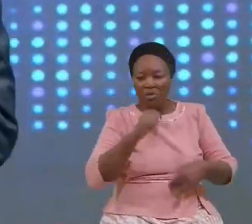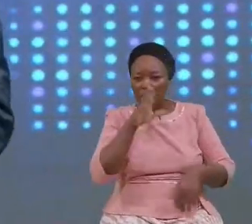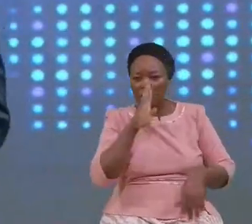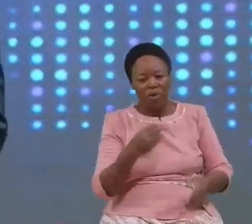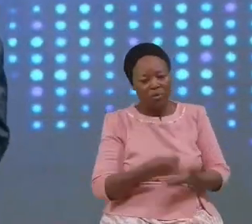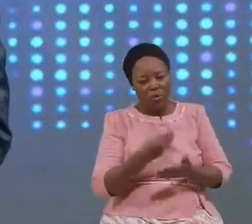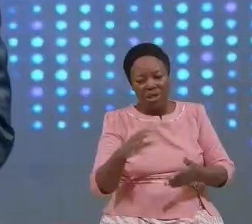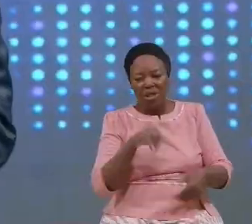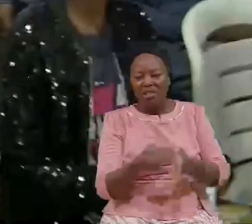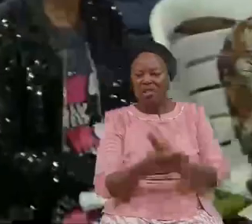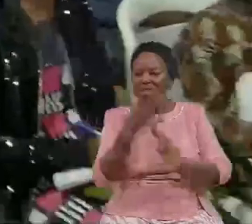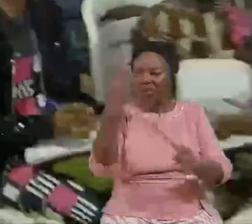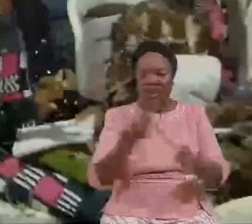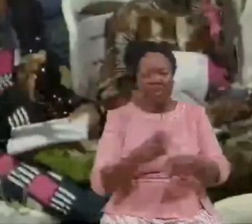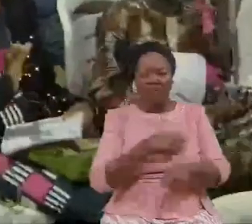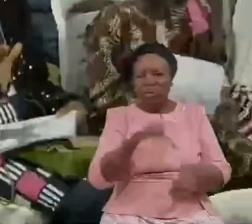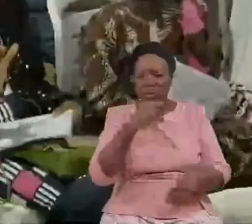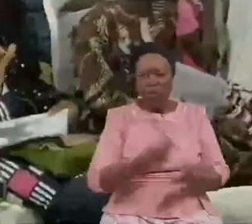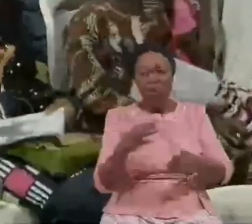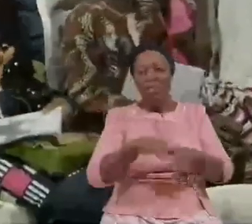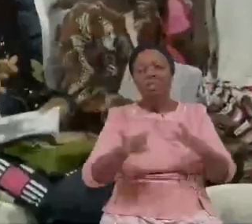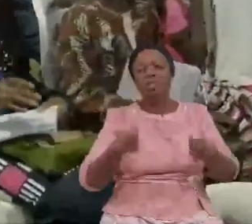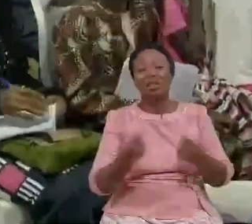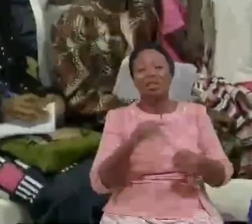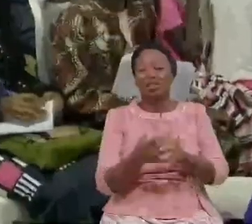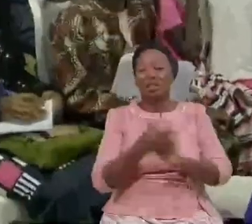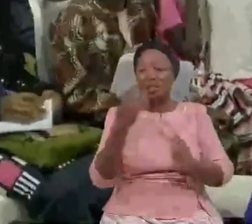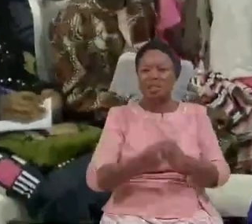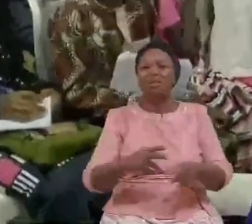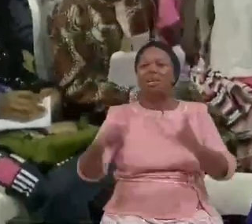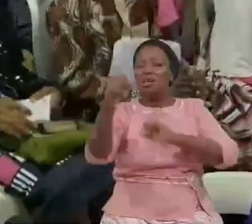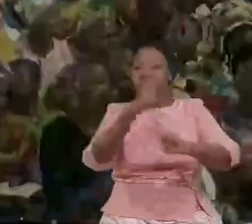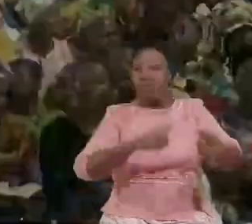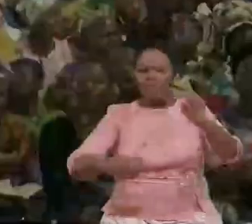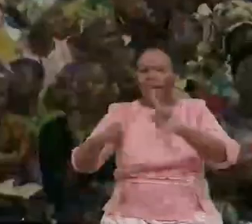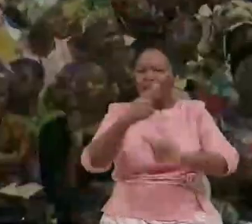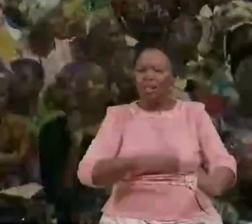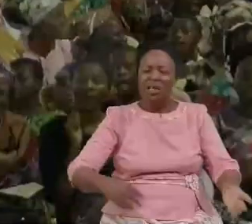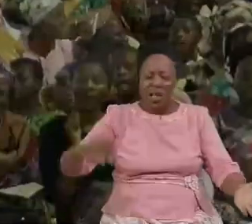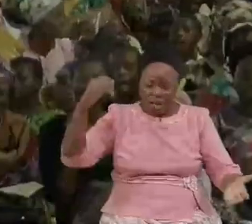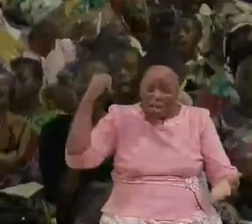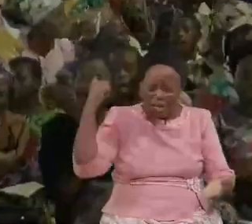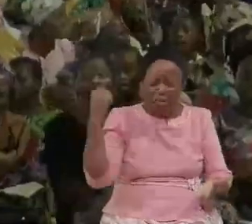vie ne soit pas gâchée dans le péché donnez moi un grand